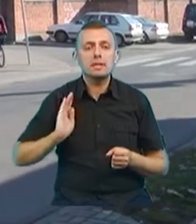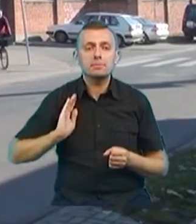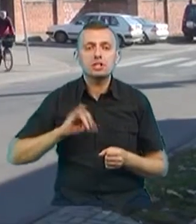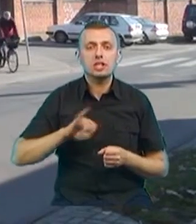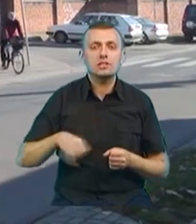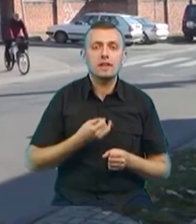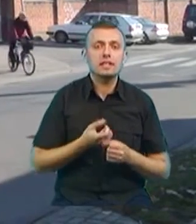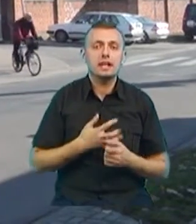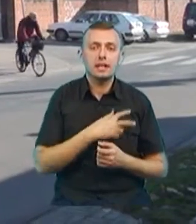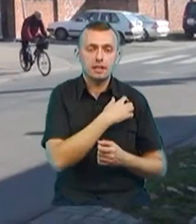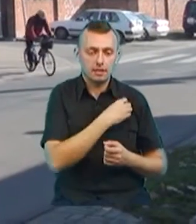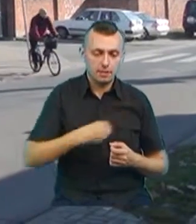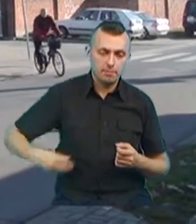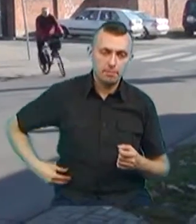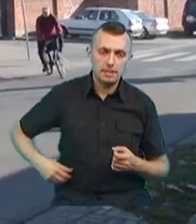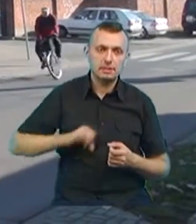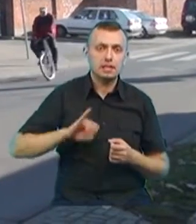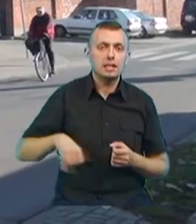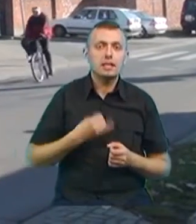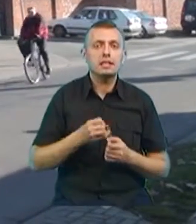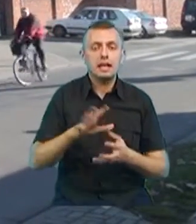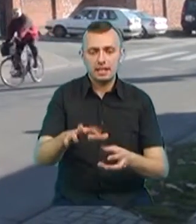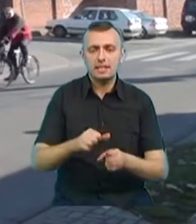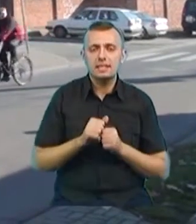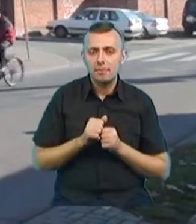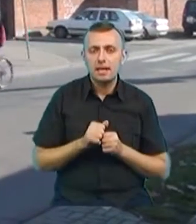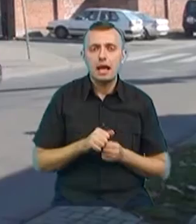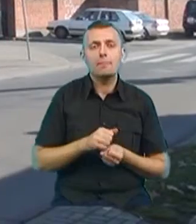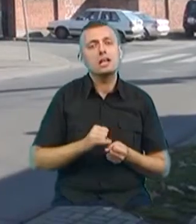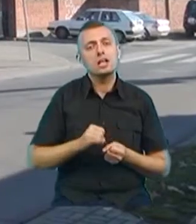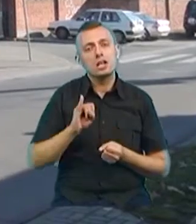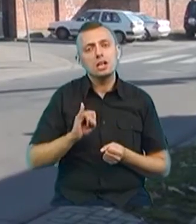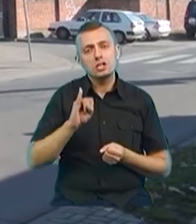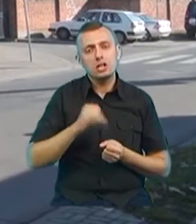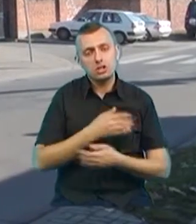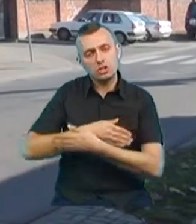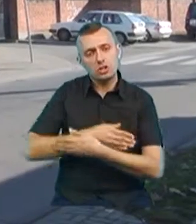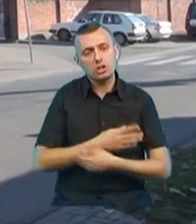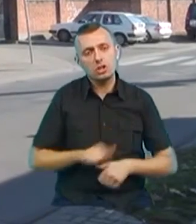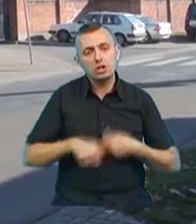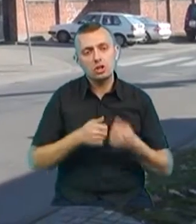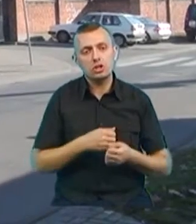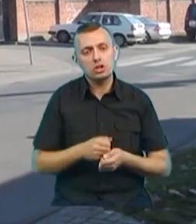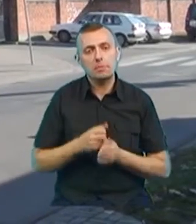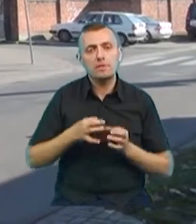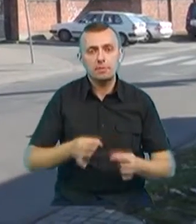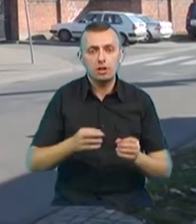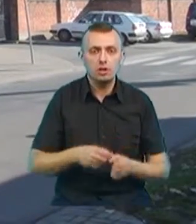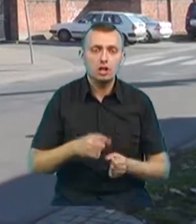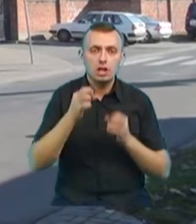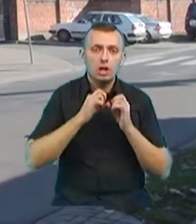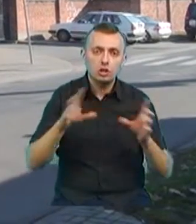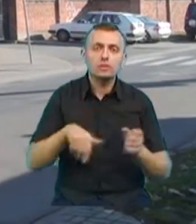czyli zapinanie pasów bezpieczeństwa, również w jaki sposób są dzieci przewożone w samochodach. Oczywiście, jak zawsze, zwrócimy uwagę